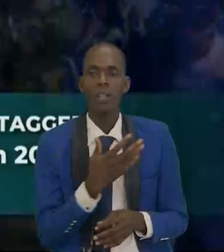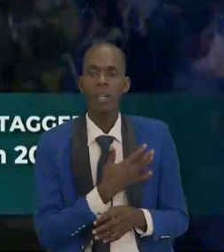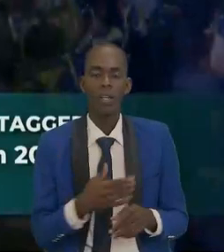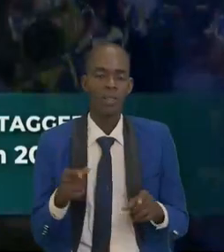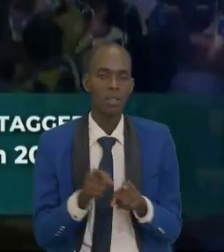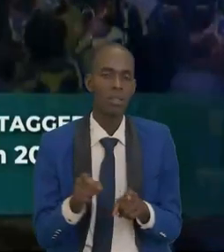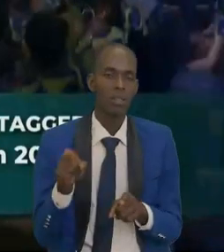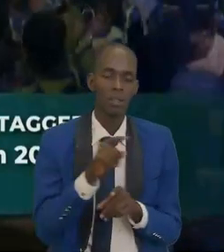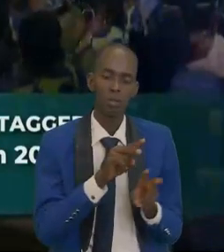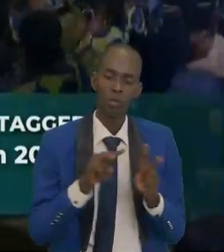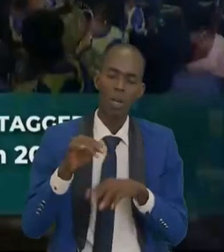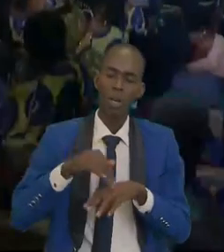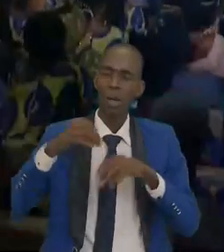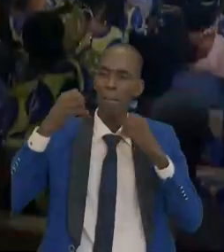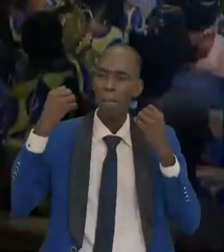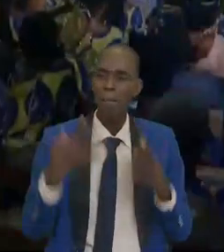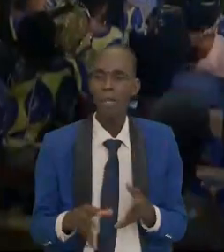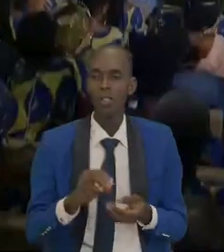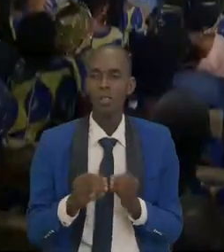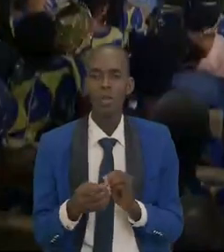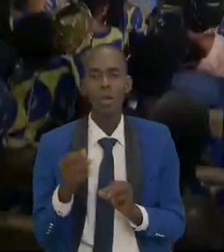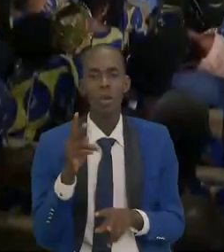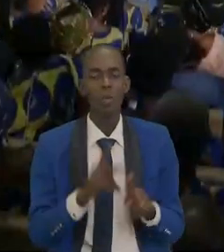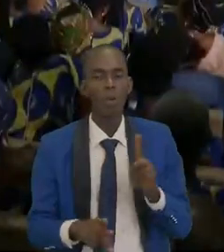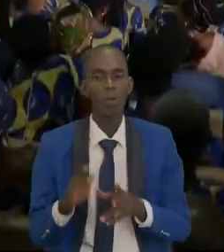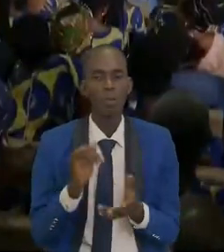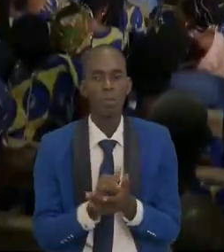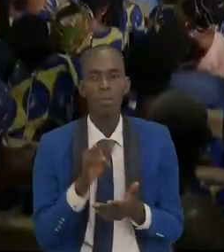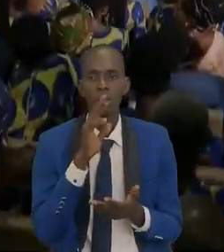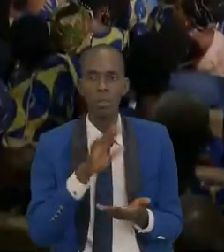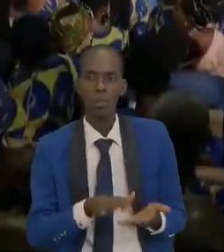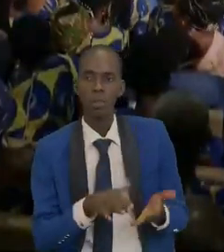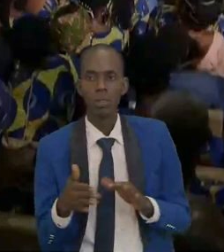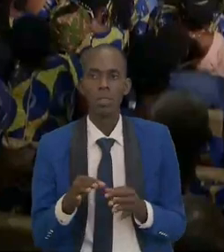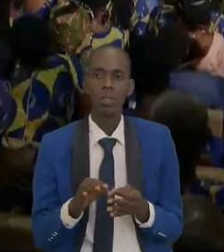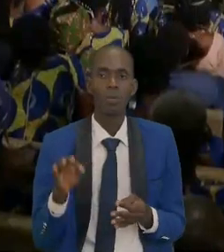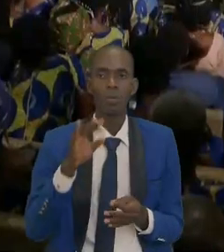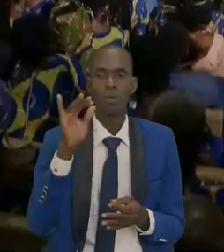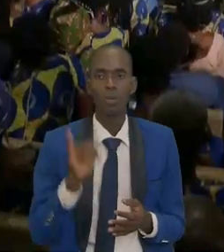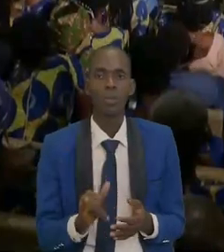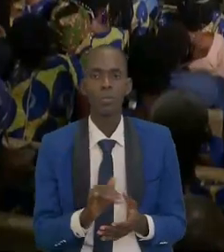vous regardez le grand nombre de ceux-là qui sont morts spirituellement.